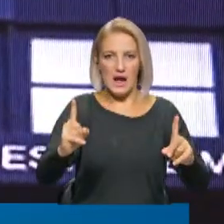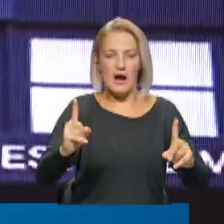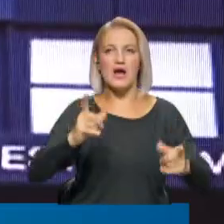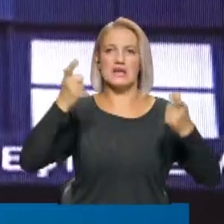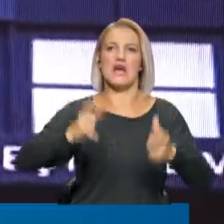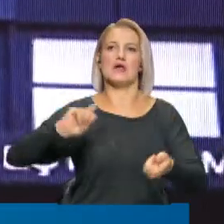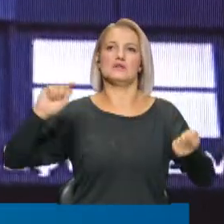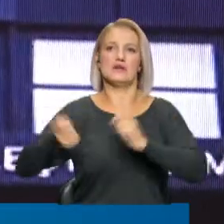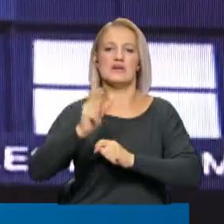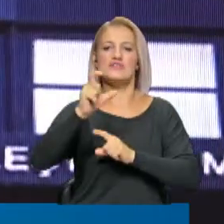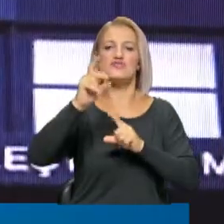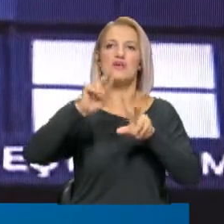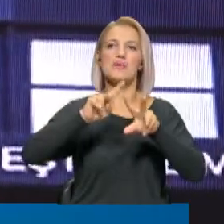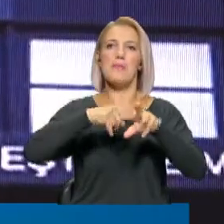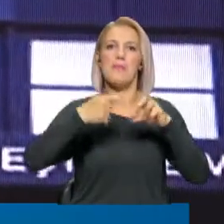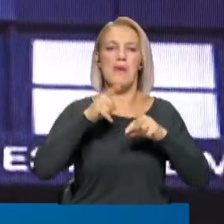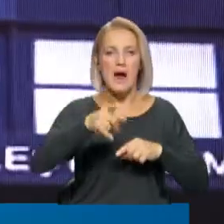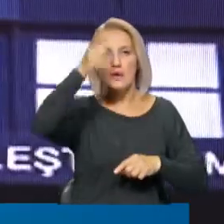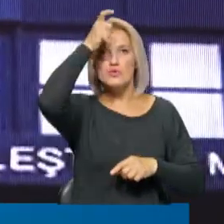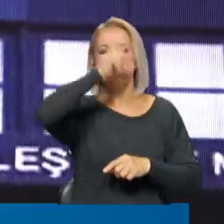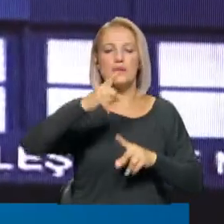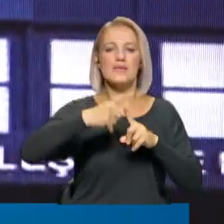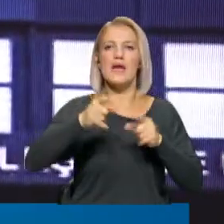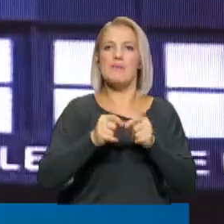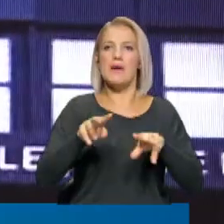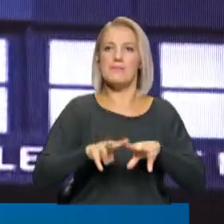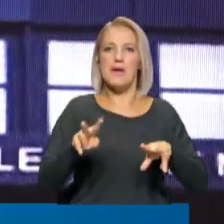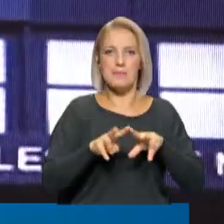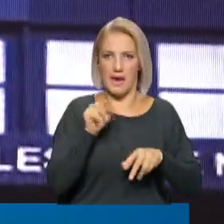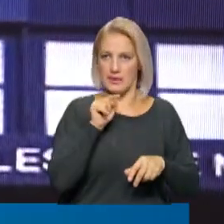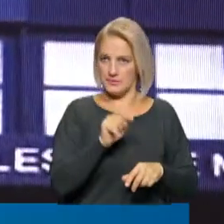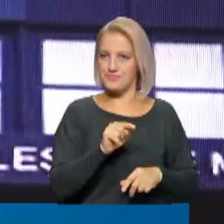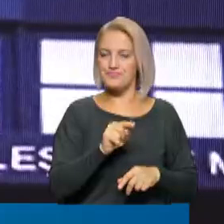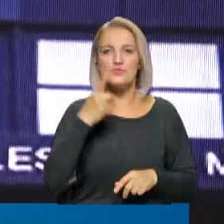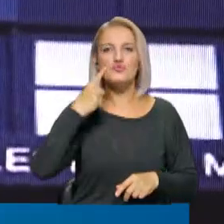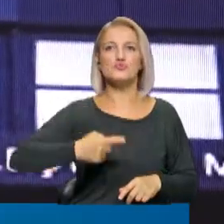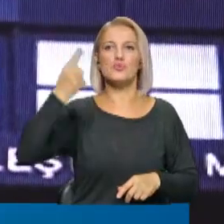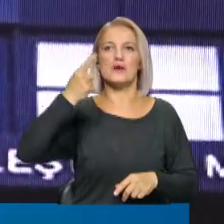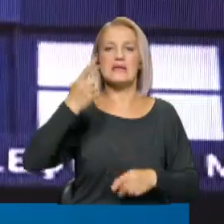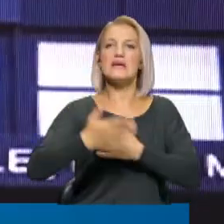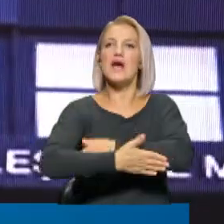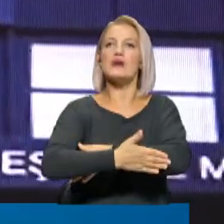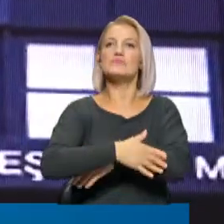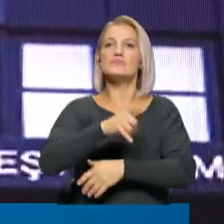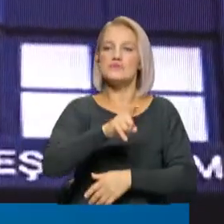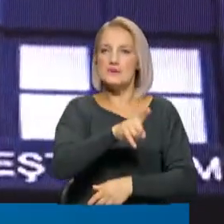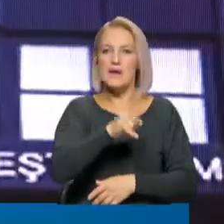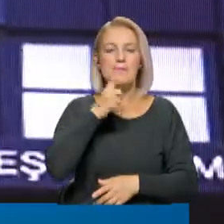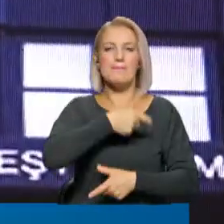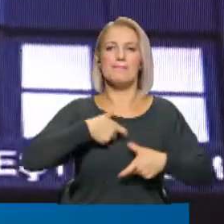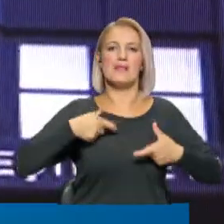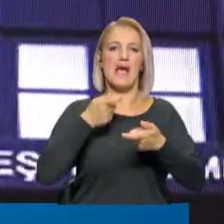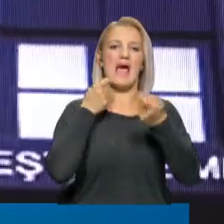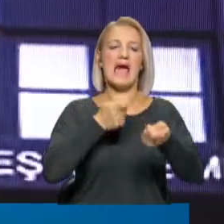değiştirilmiş. Bu soruyu CİMER vasıtası ve Türkiye Büyük Millet Meclisi aracılığıyla Cumhurbaşkanı Yardımcısı ve Milli Eğitim